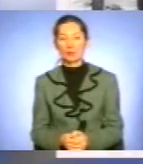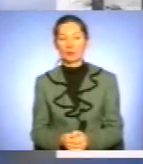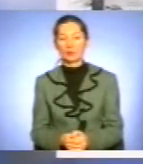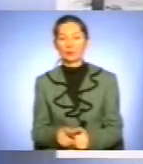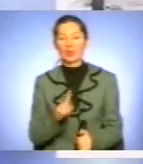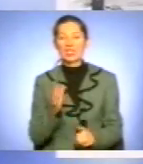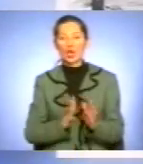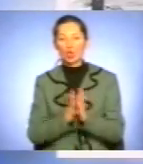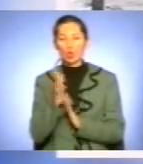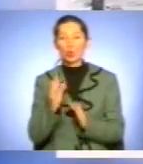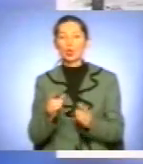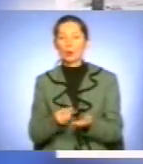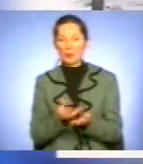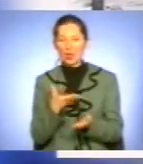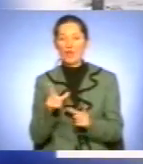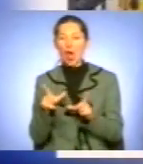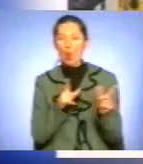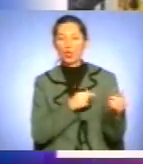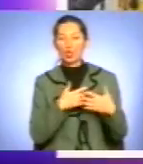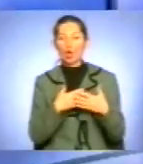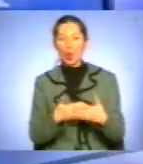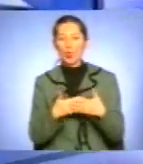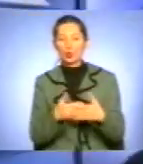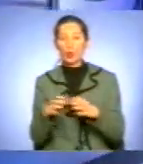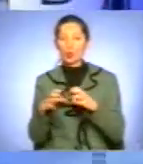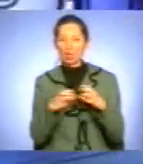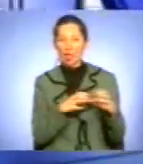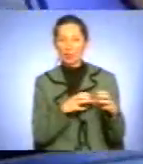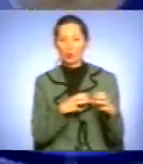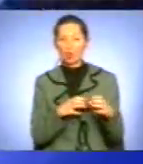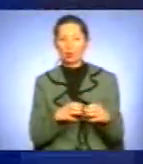Чи зростуть тарифи на проїзд у громадському транспорті?